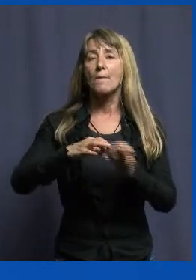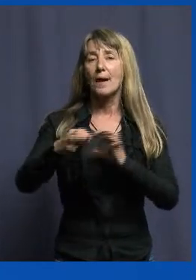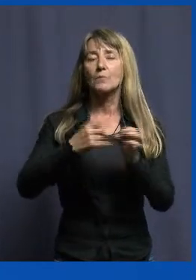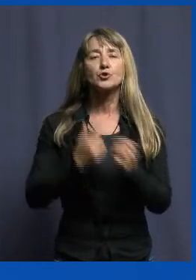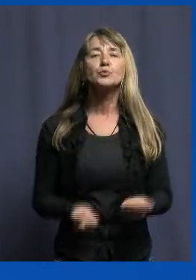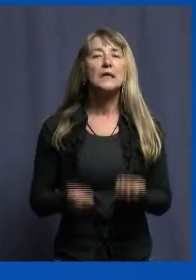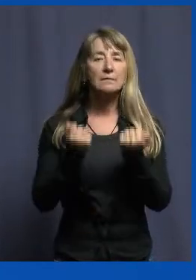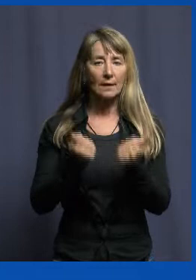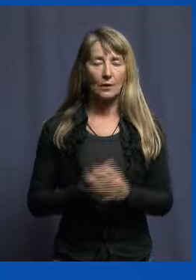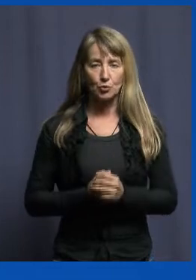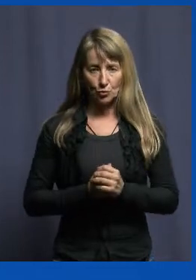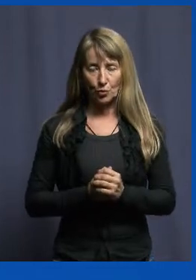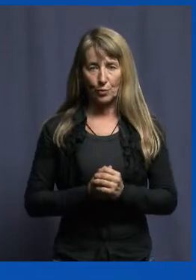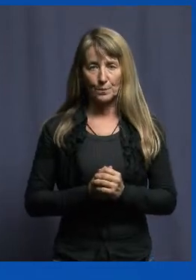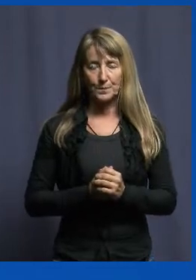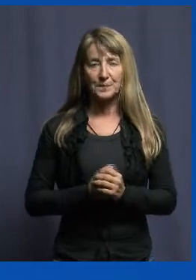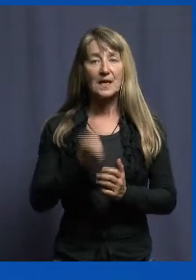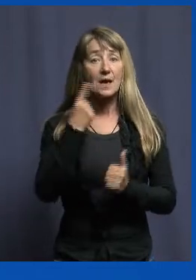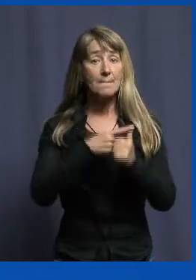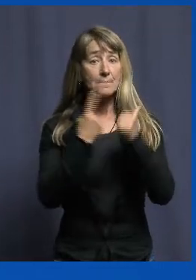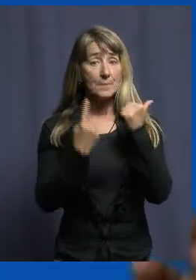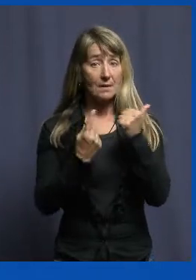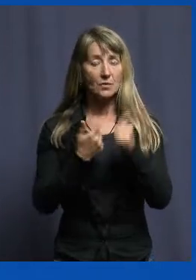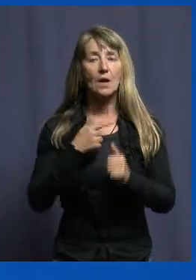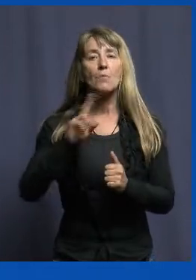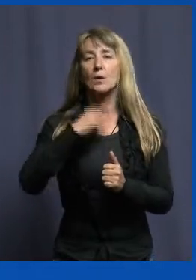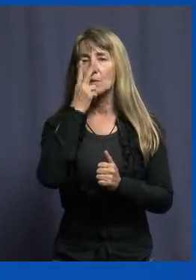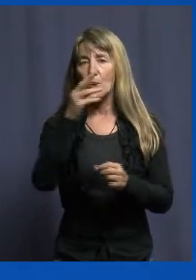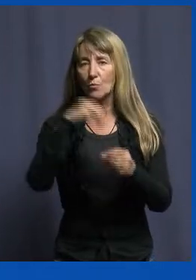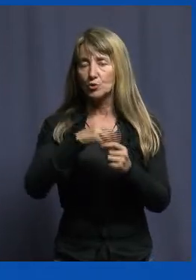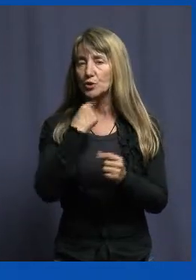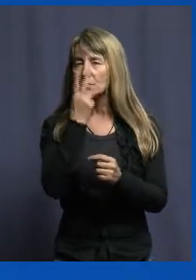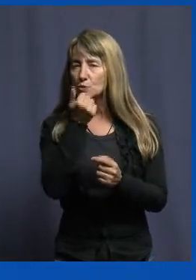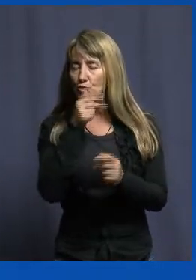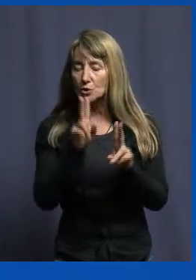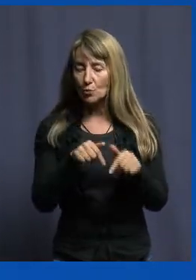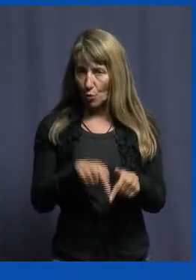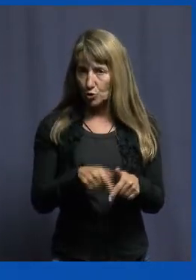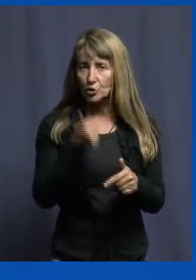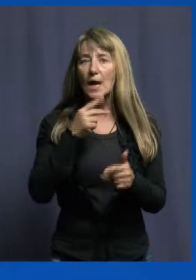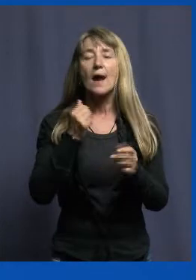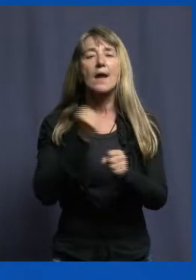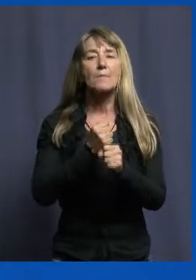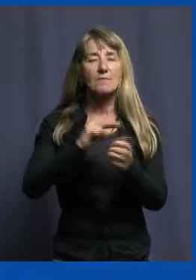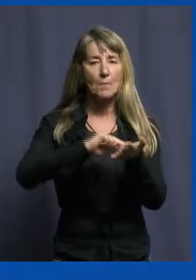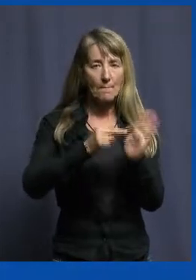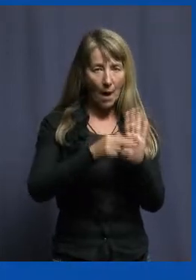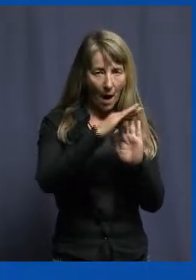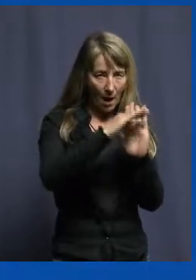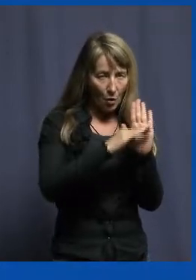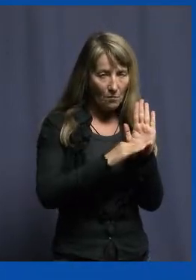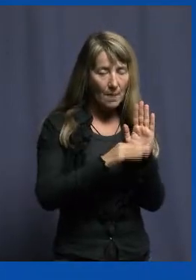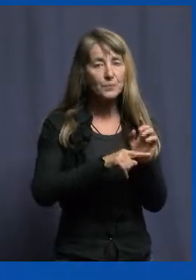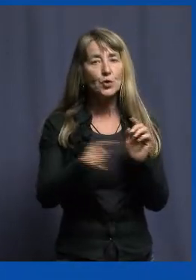bude to teško. Prvo, dakle, moram da pogledam budžet, da vidim šta sve tu može, da napravim planove do